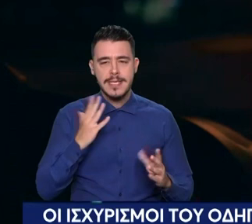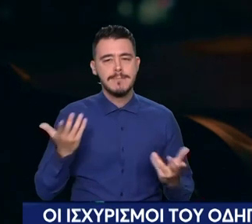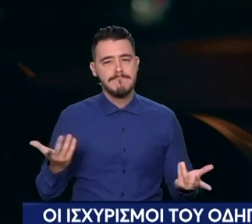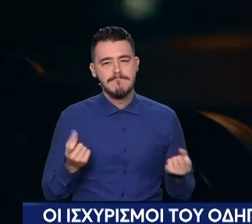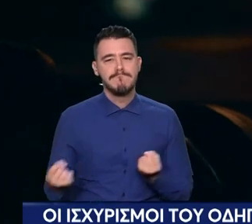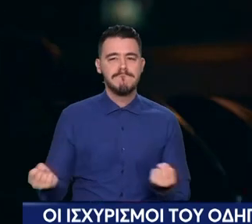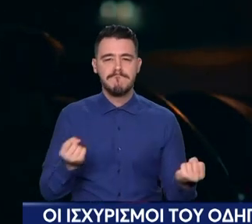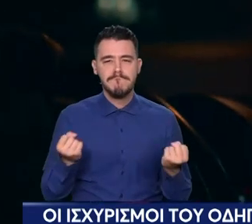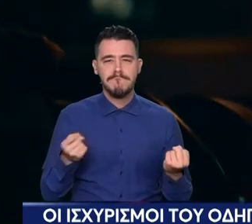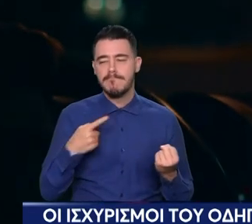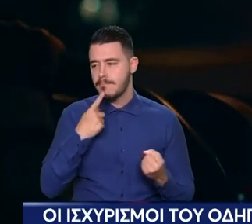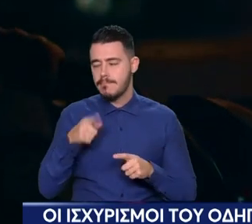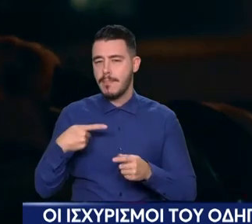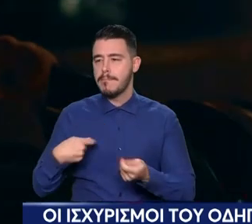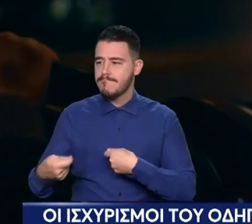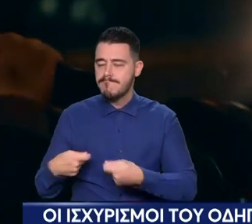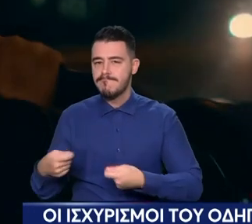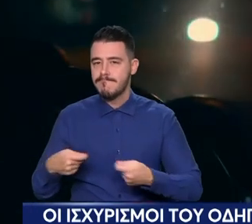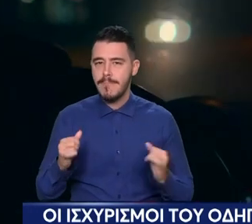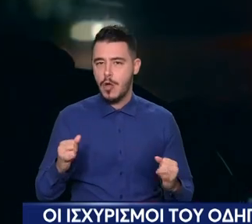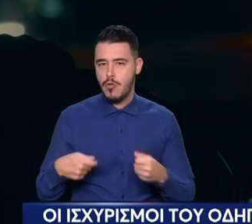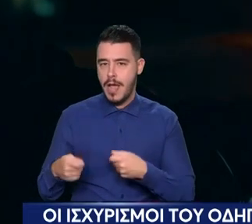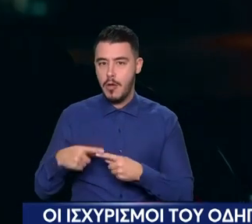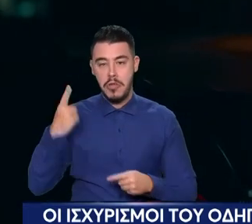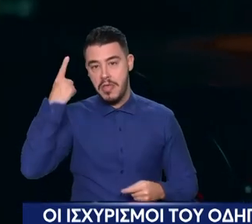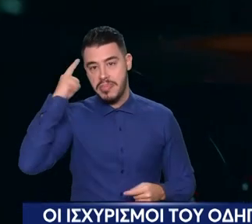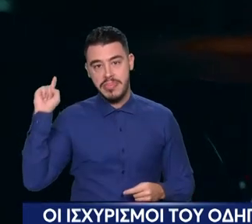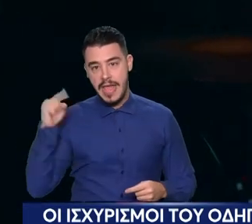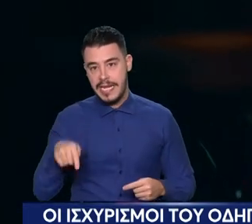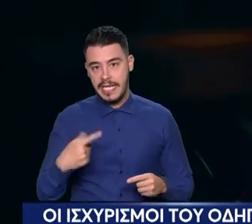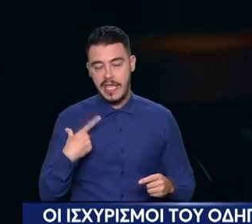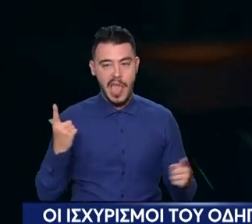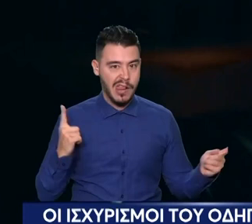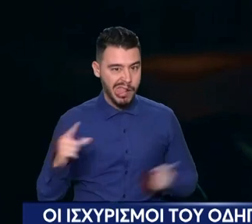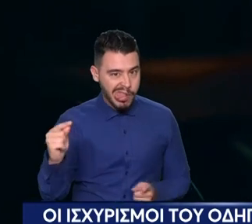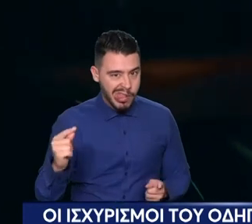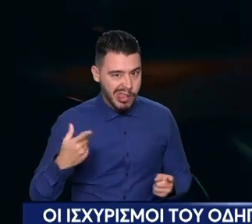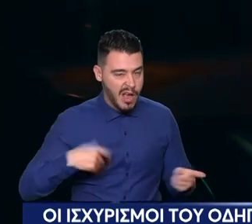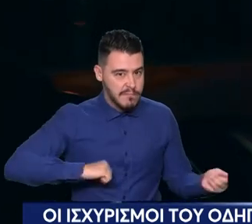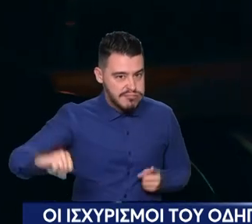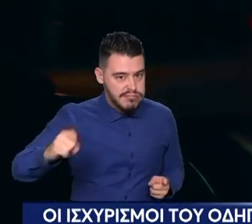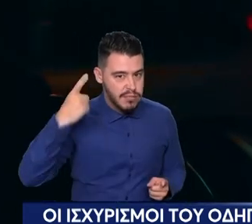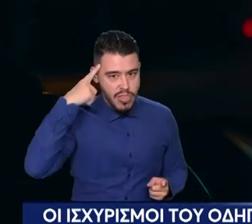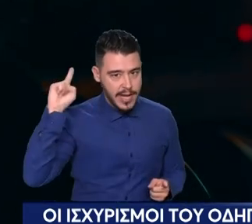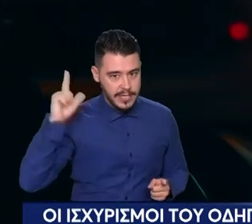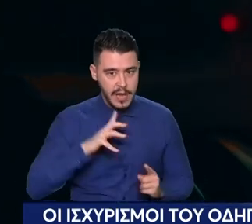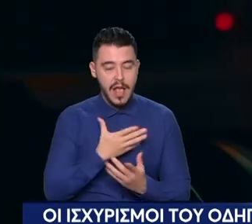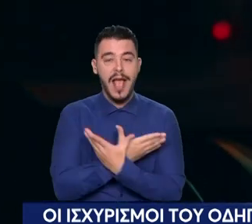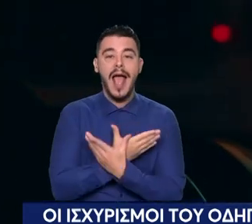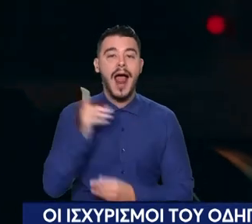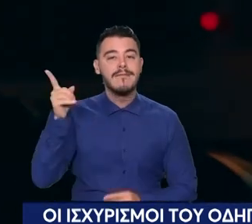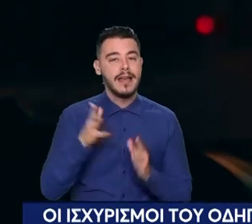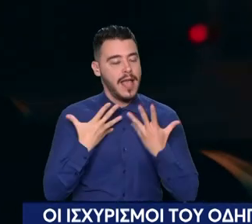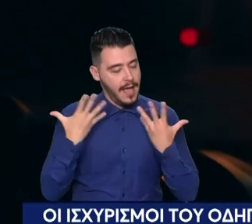στα παζάρια για την αγορά του. Δεν είχα καταλάβει ότι ήταν πειραγμένο. Μόνο η εξάτμιση έκανε θόρυβο. Στην Αλβανία οδηγούσα με